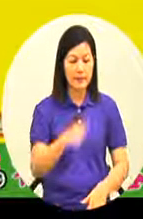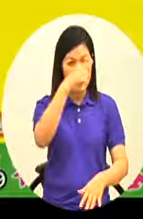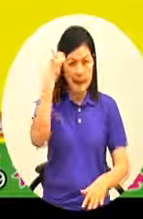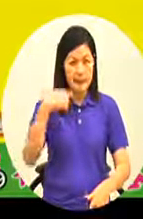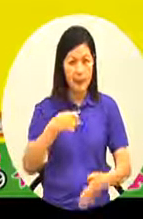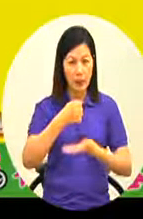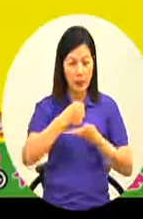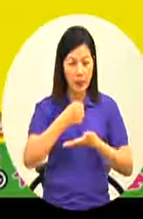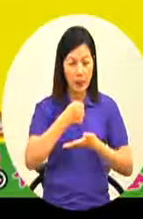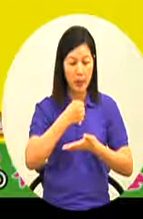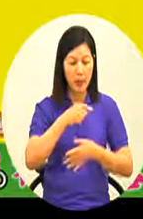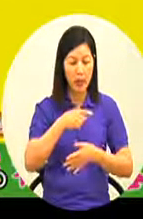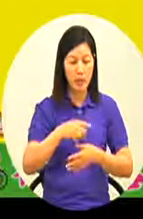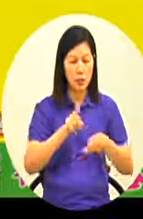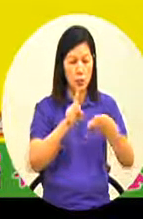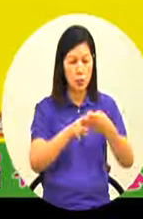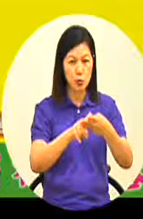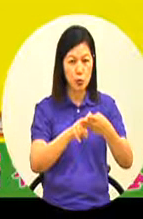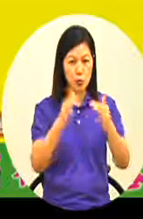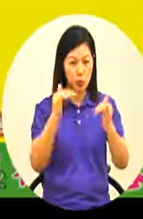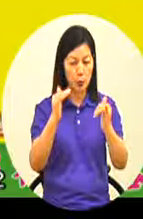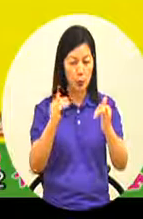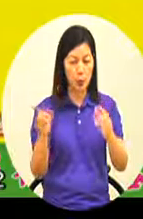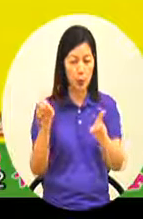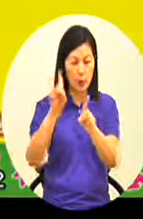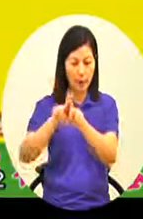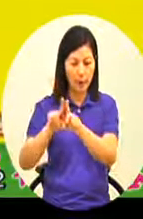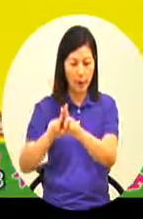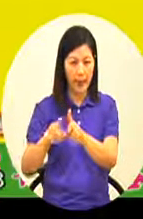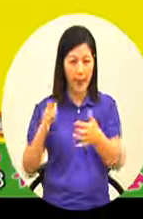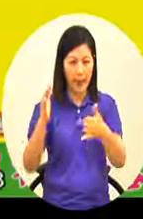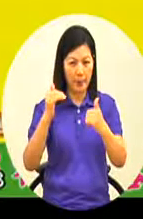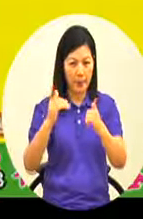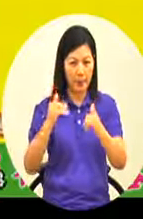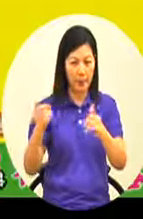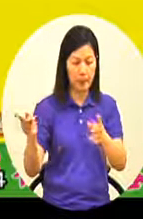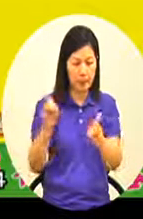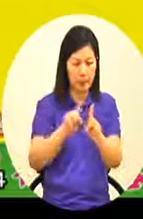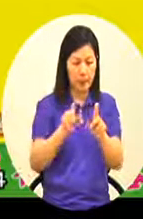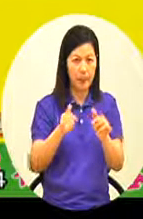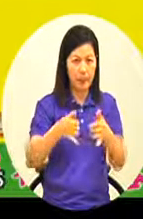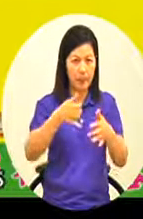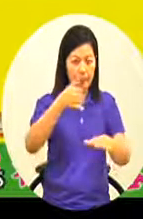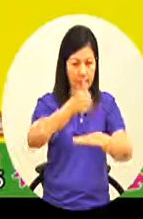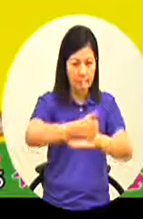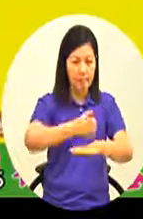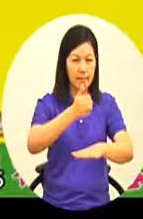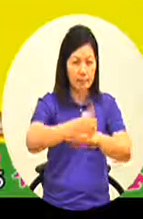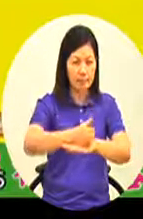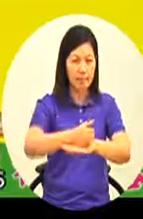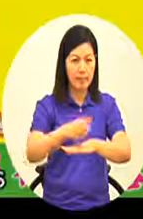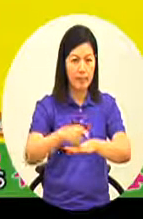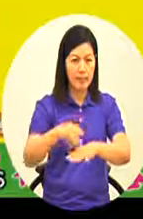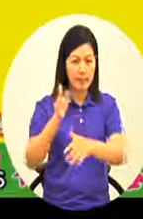主祭者就位、陪祭者就位的时候，那司仪会请主